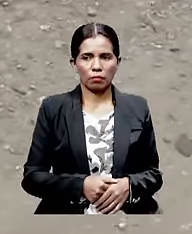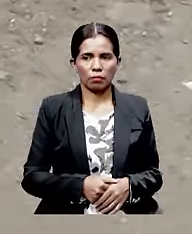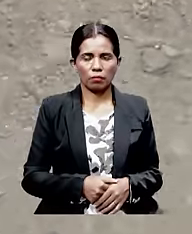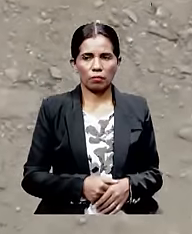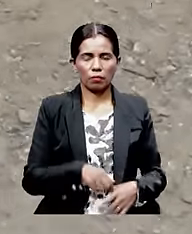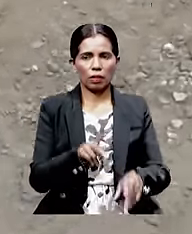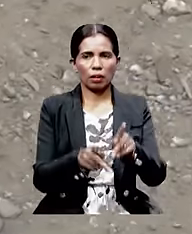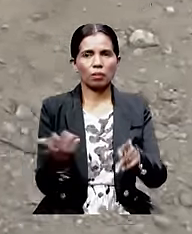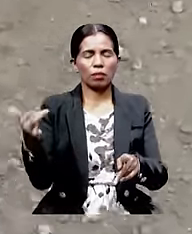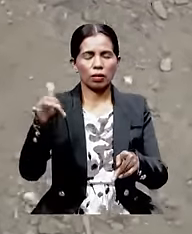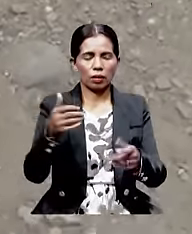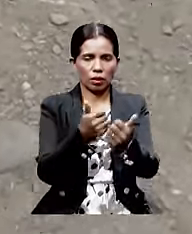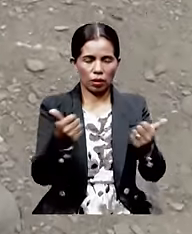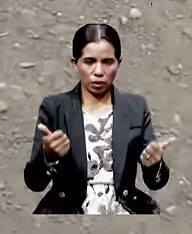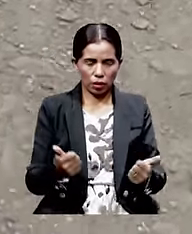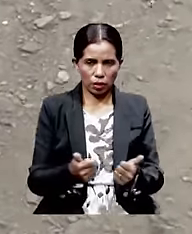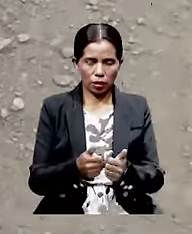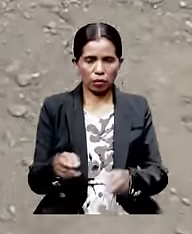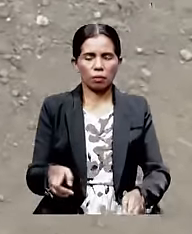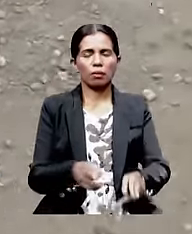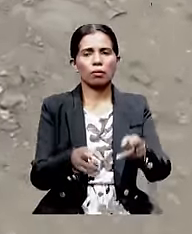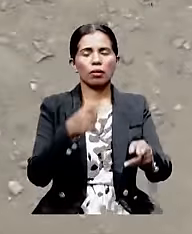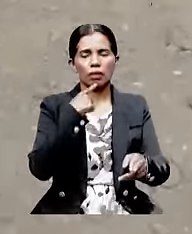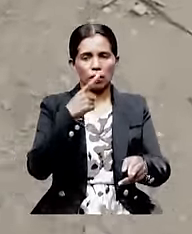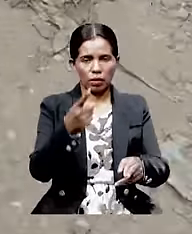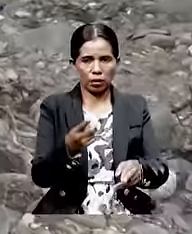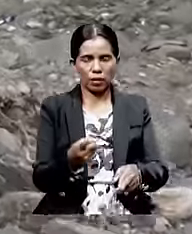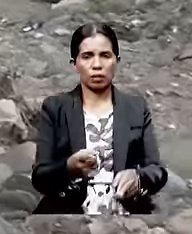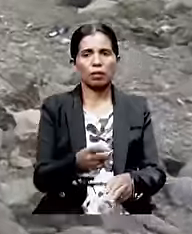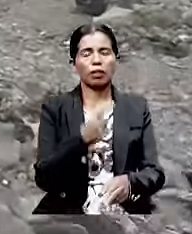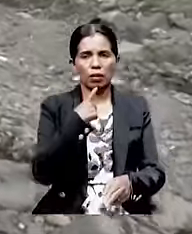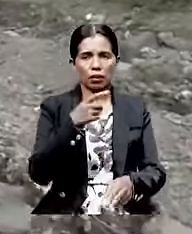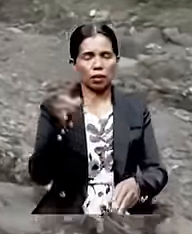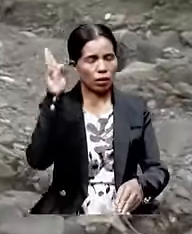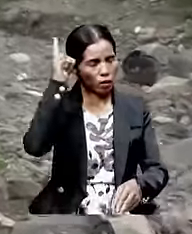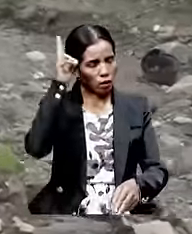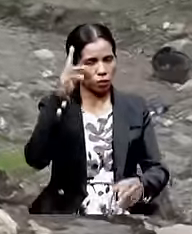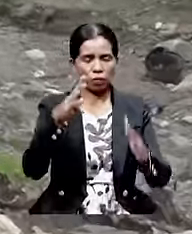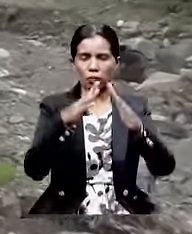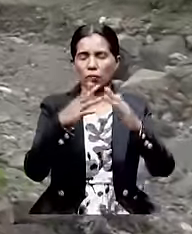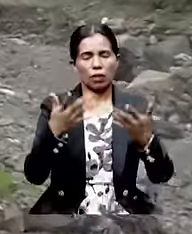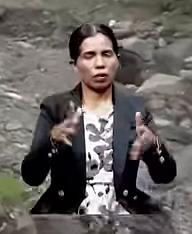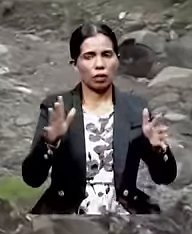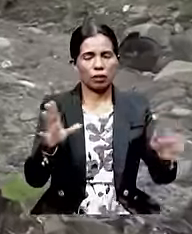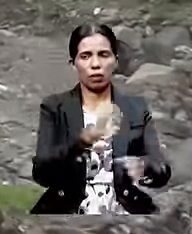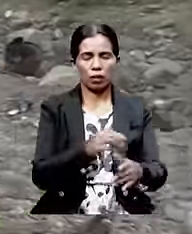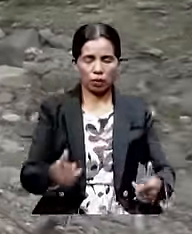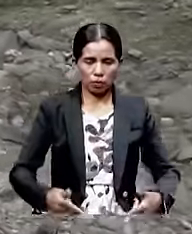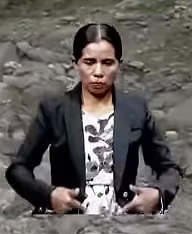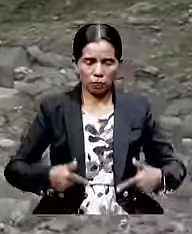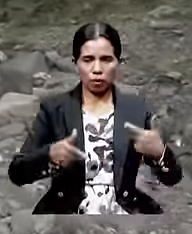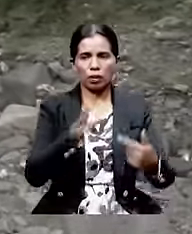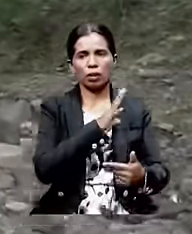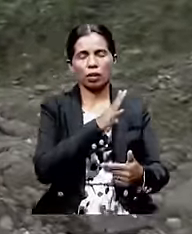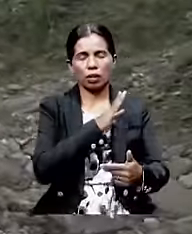Komunidade sira iha leia motakik hatuir durante ne, di Domingos la iha helafatin, no moris depende de